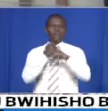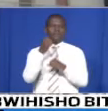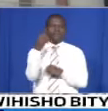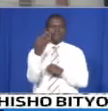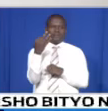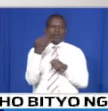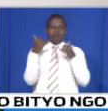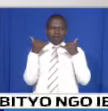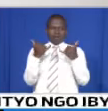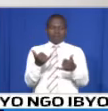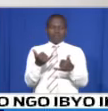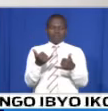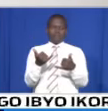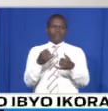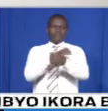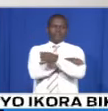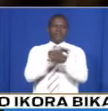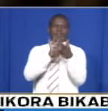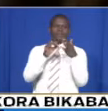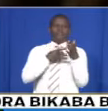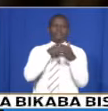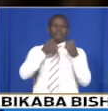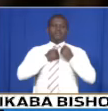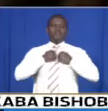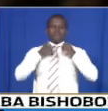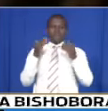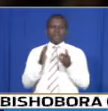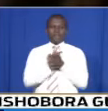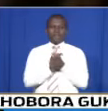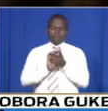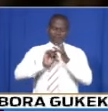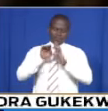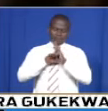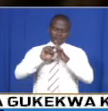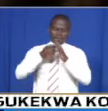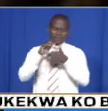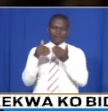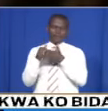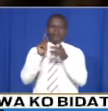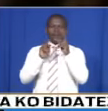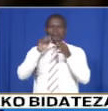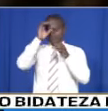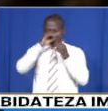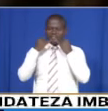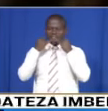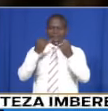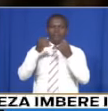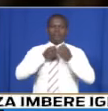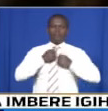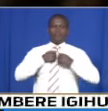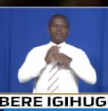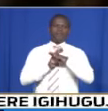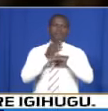aho muri iki gihe ku mwenda ikipe yambara handitseho Visit Rwanda. Kuva iyi gahunda yatangira, abantu bashakisha amakuru ku Rwanda